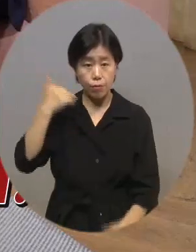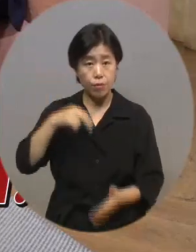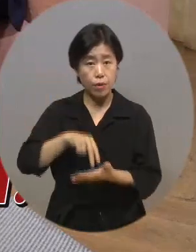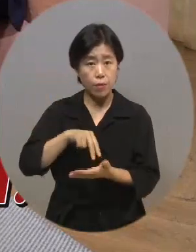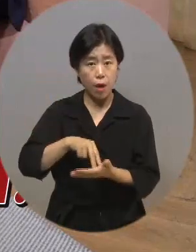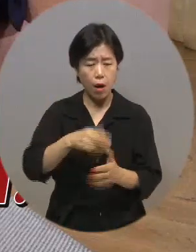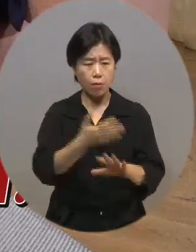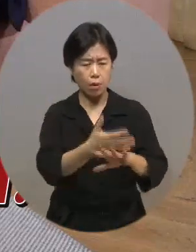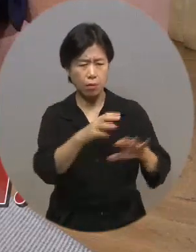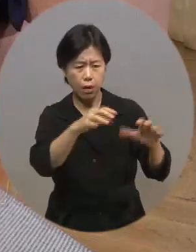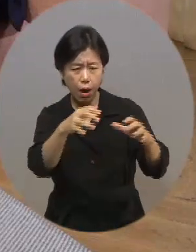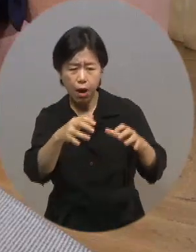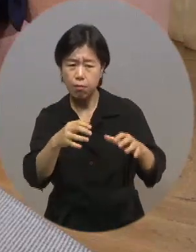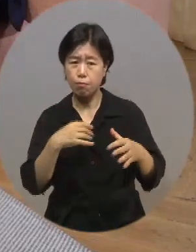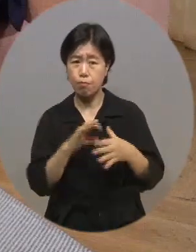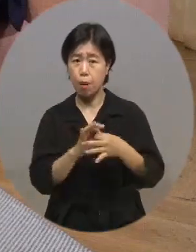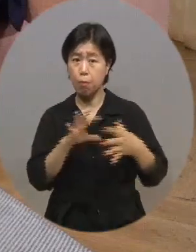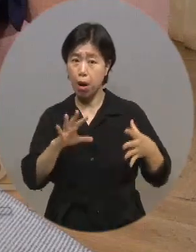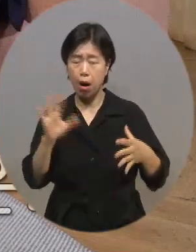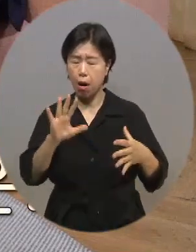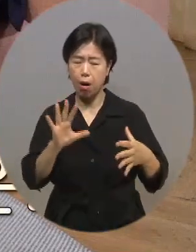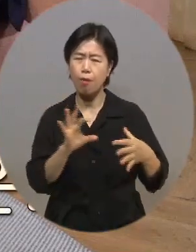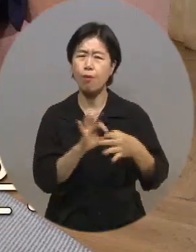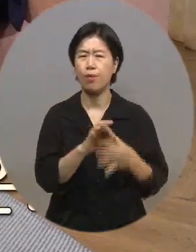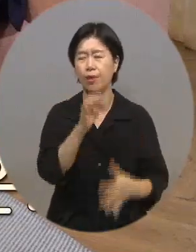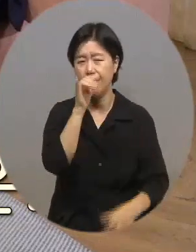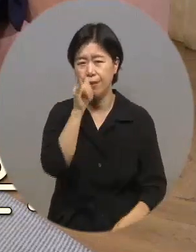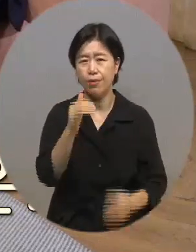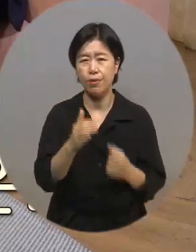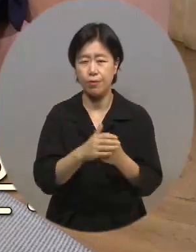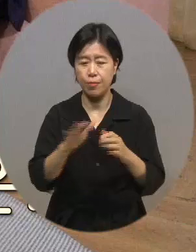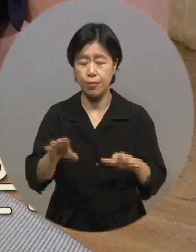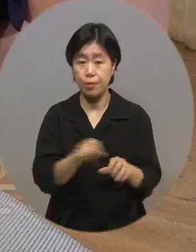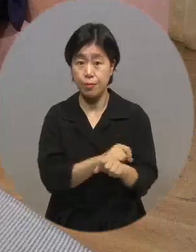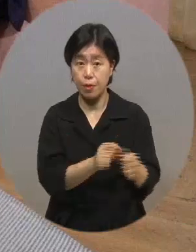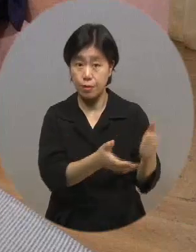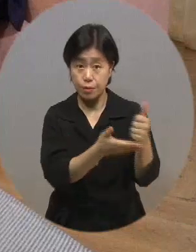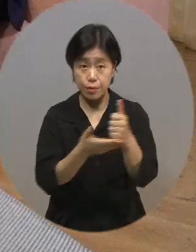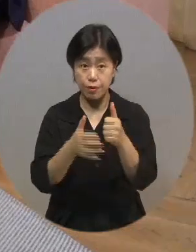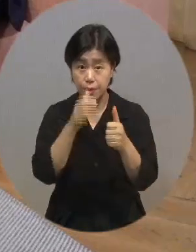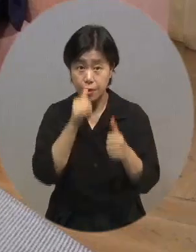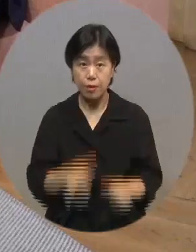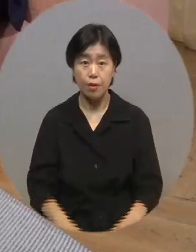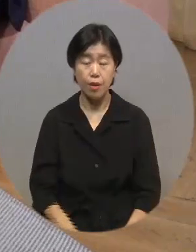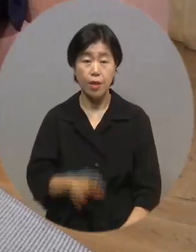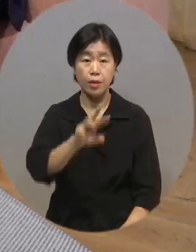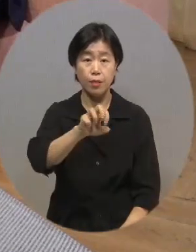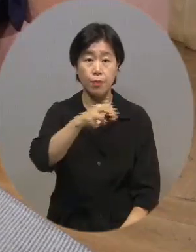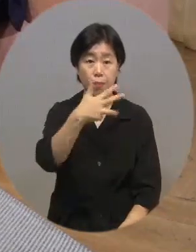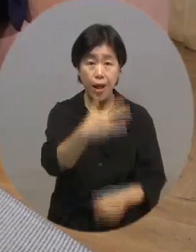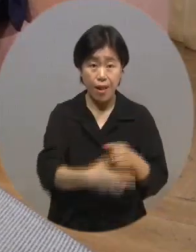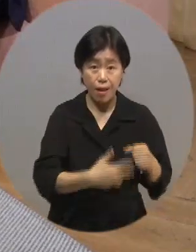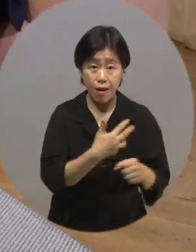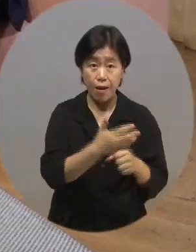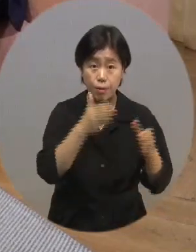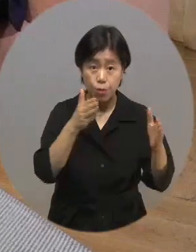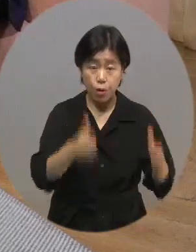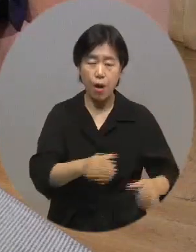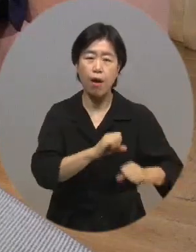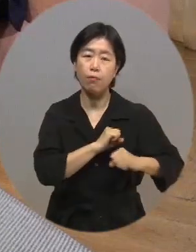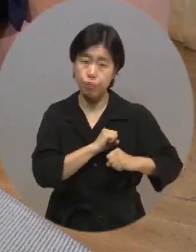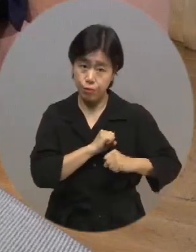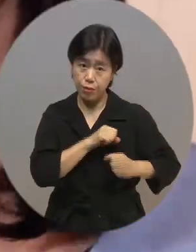남의 얘기가 아닌데요. 저희가 오늘 특별한 손님을 좀 모셨습니다. 38년간 군인으로 또 한국과